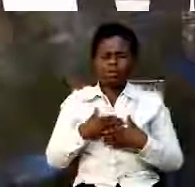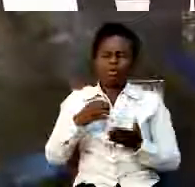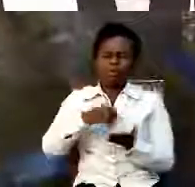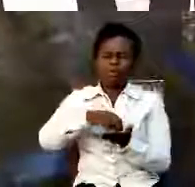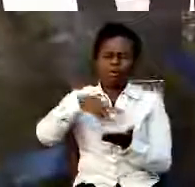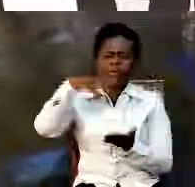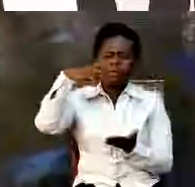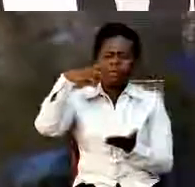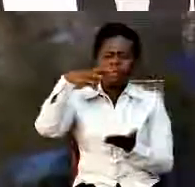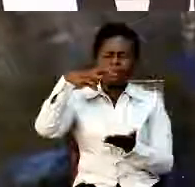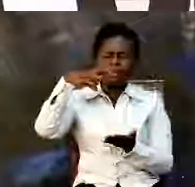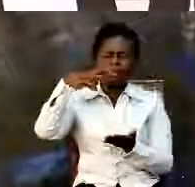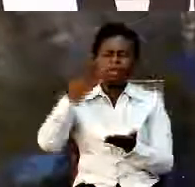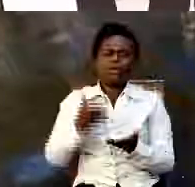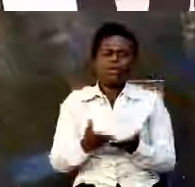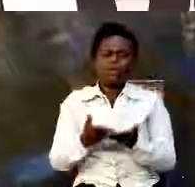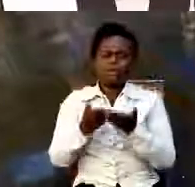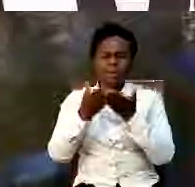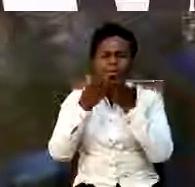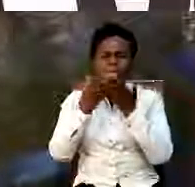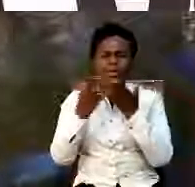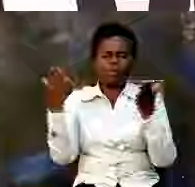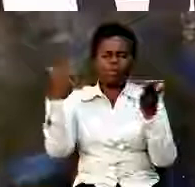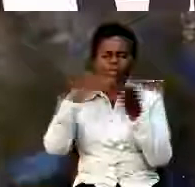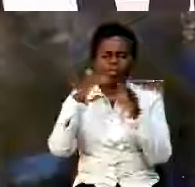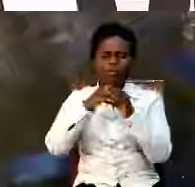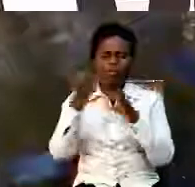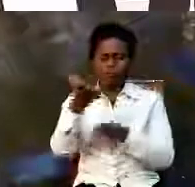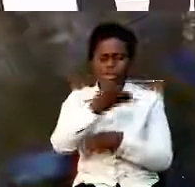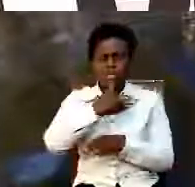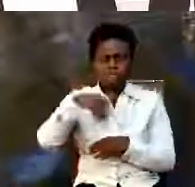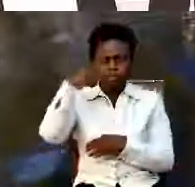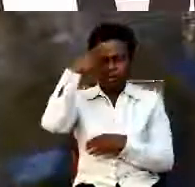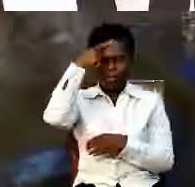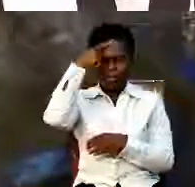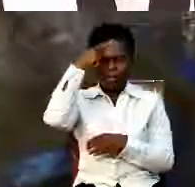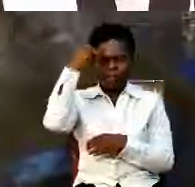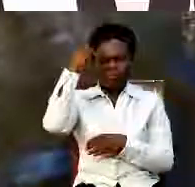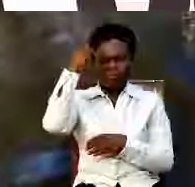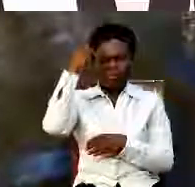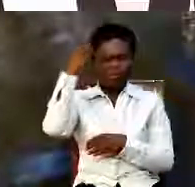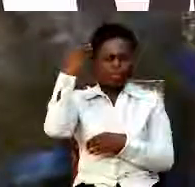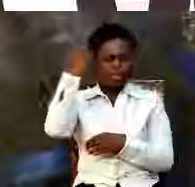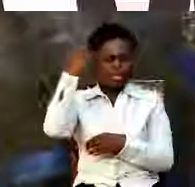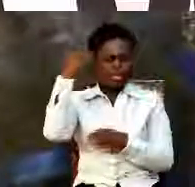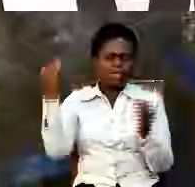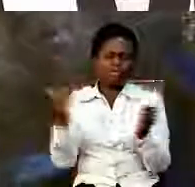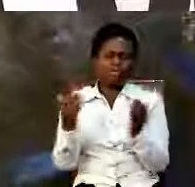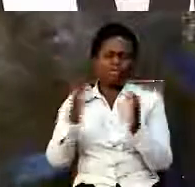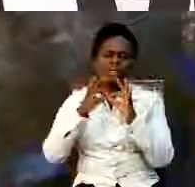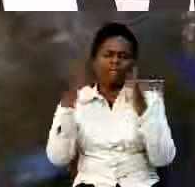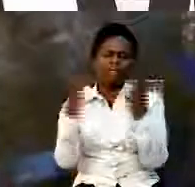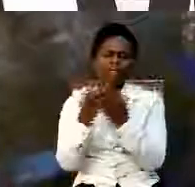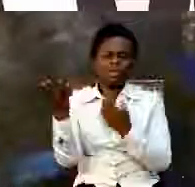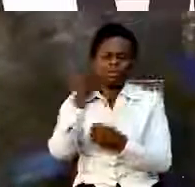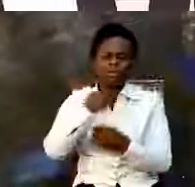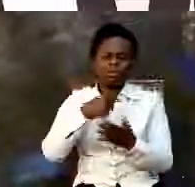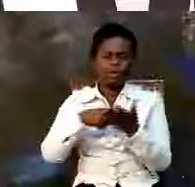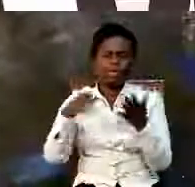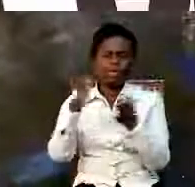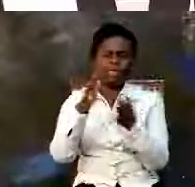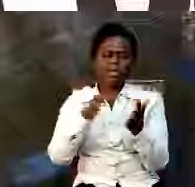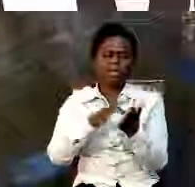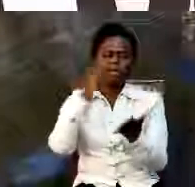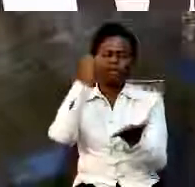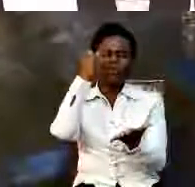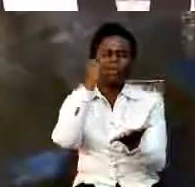tunawathamini. Tusaidie kufikisha ujumbe kwamba sisi ni waaminifu na kwamba tunajali kutunza familia zetu. Kwa jina la Yesu tunaomba.